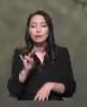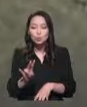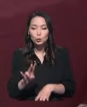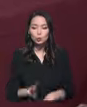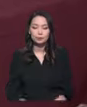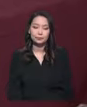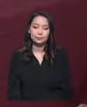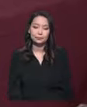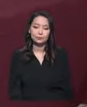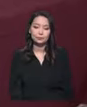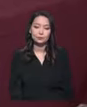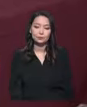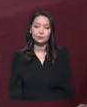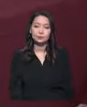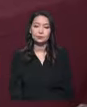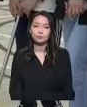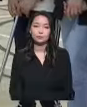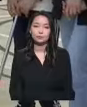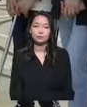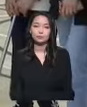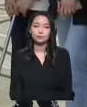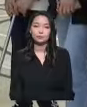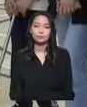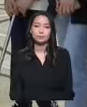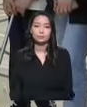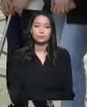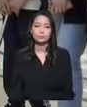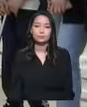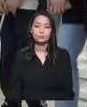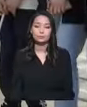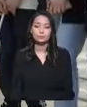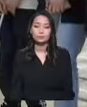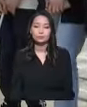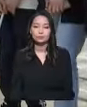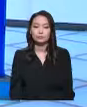Анара Нуртазина, Игорь Волох, Астана Таймс, Алматы.